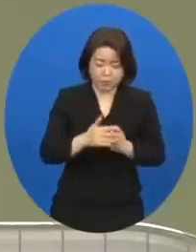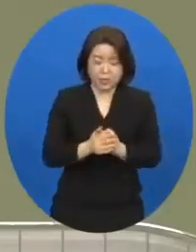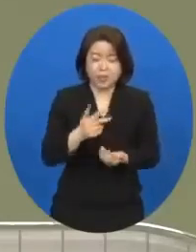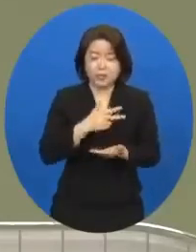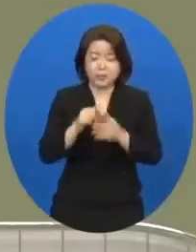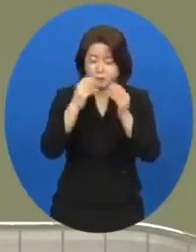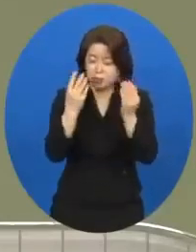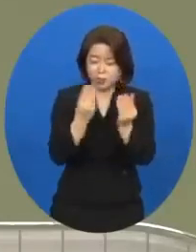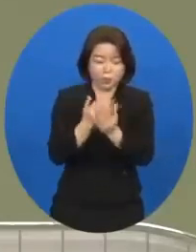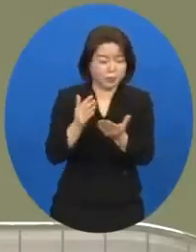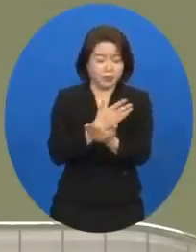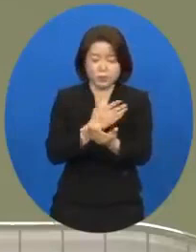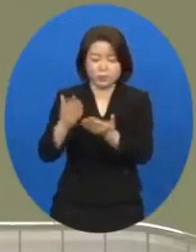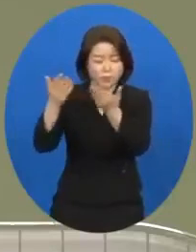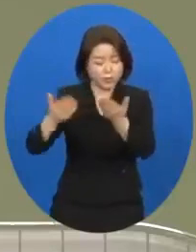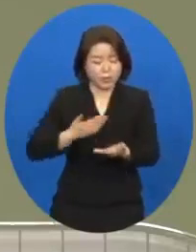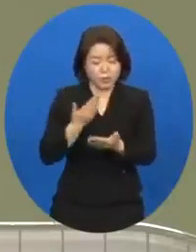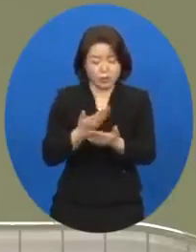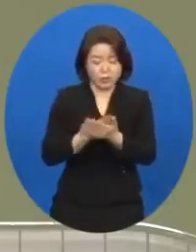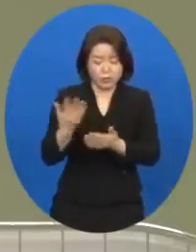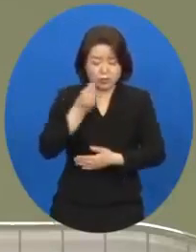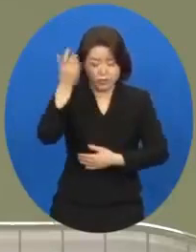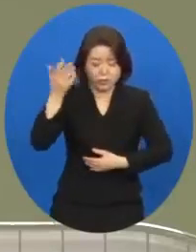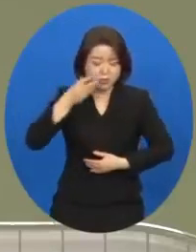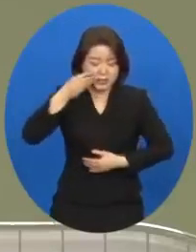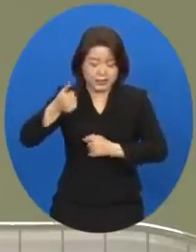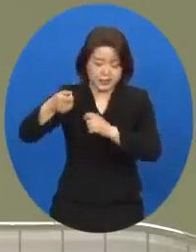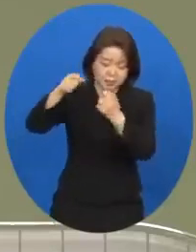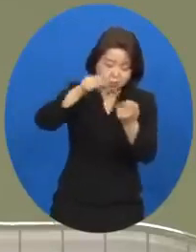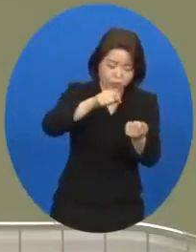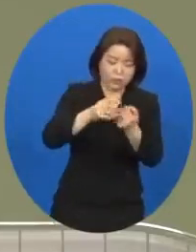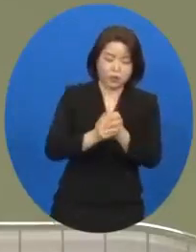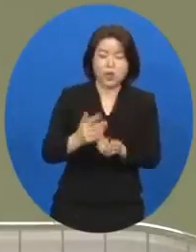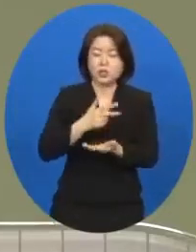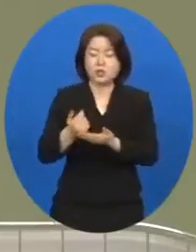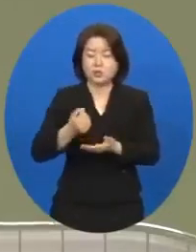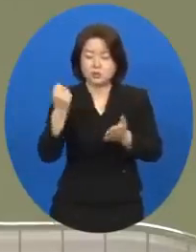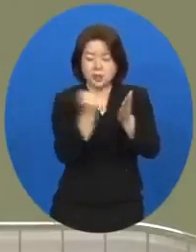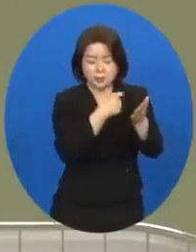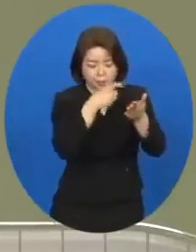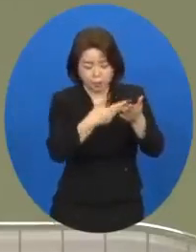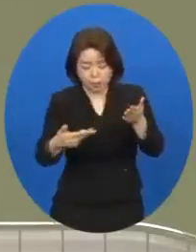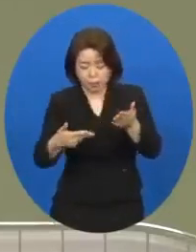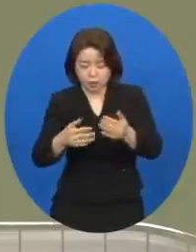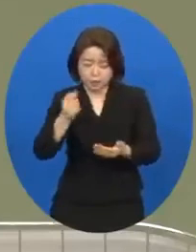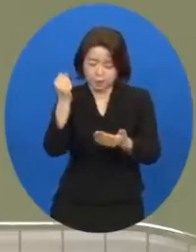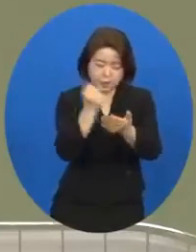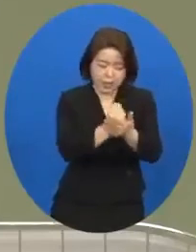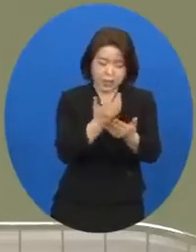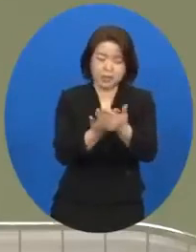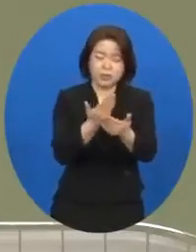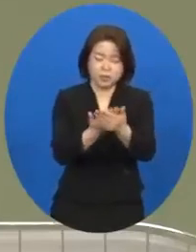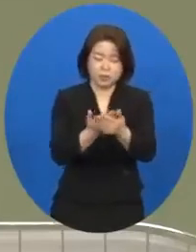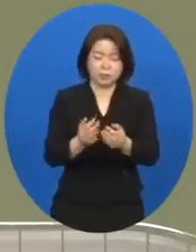주님 온전히 구별하소서, 성령으로 기름 부으소서, 주의 보혈로 인치소서,